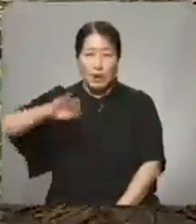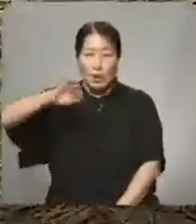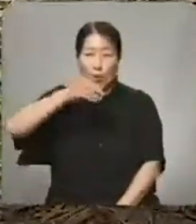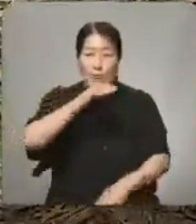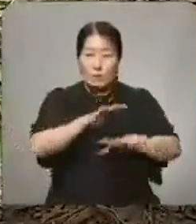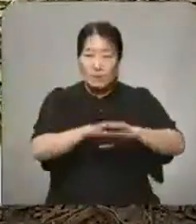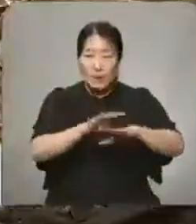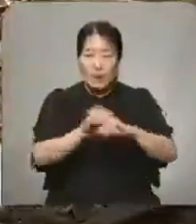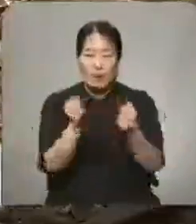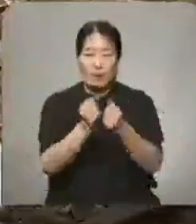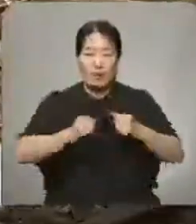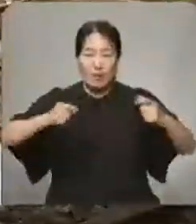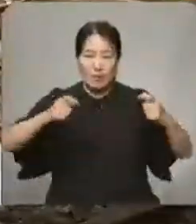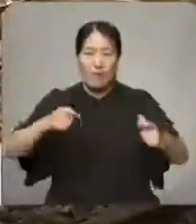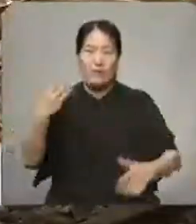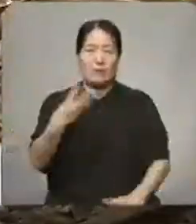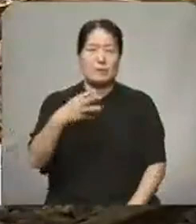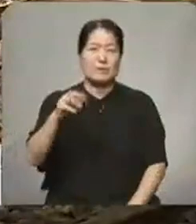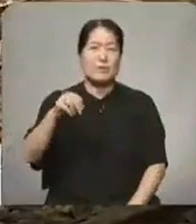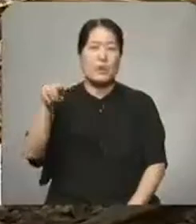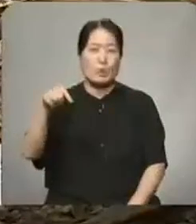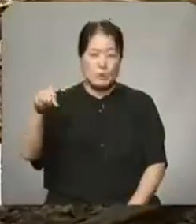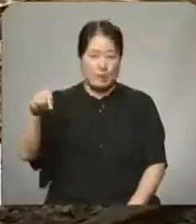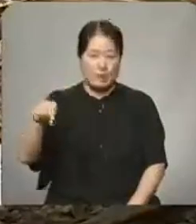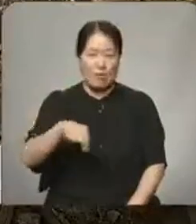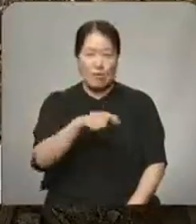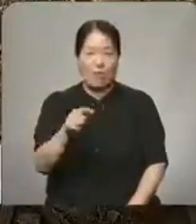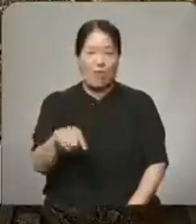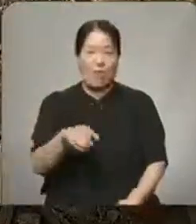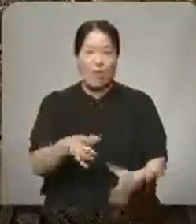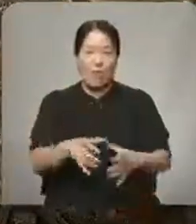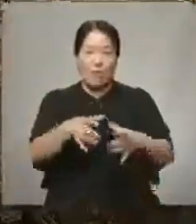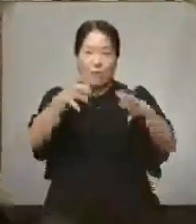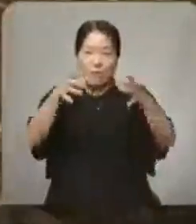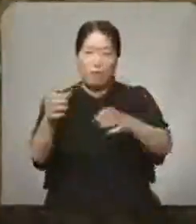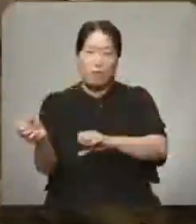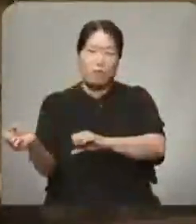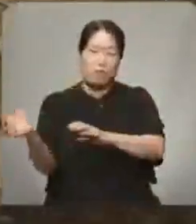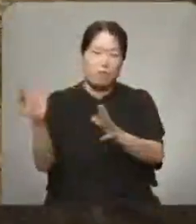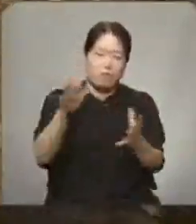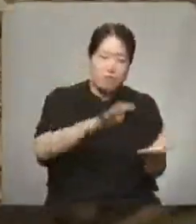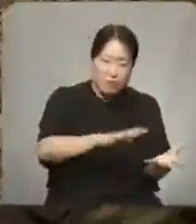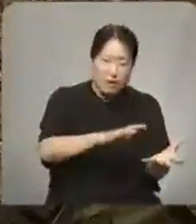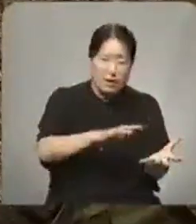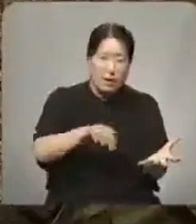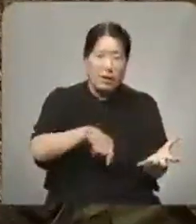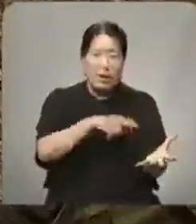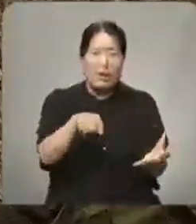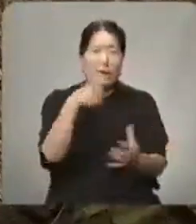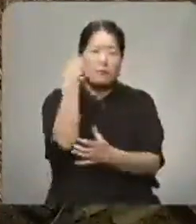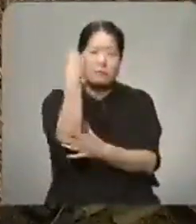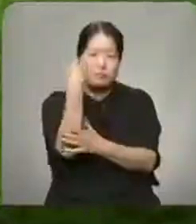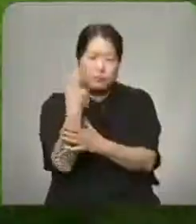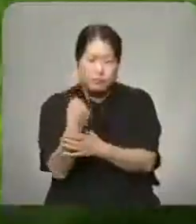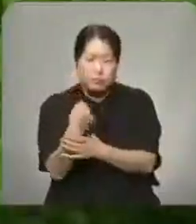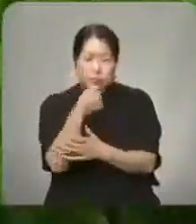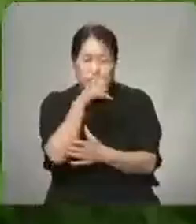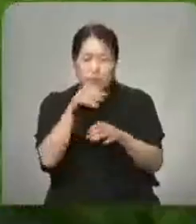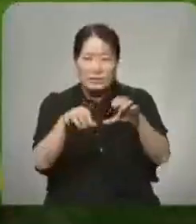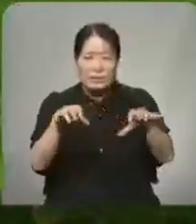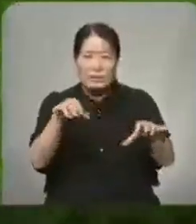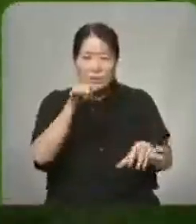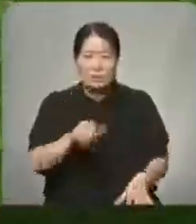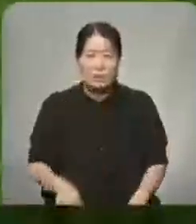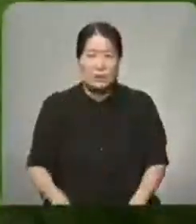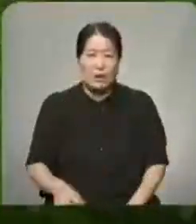3,000제곱미터가 넘는 옥수수밭이 쑥대밭이 됐습니다. 옥수수 줄기는 맥없이 넘어져 있고 누렇게 썩기 시작한 것도 있습니다. 밭